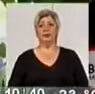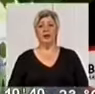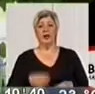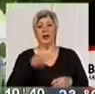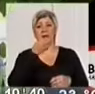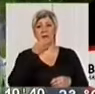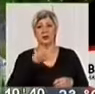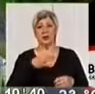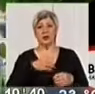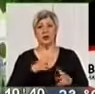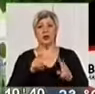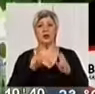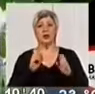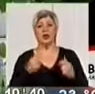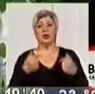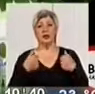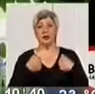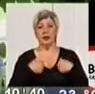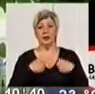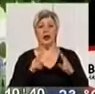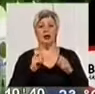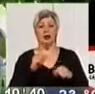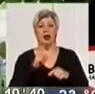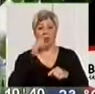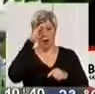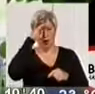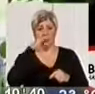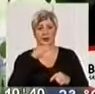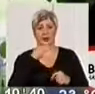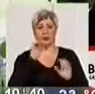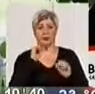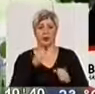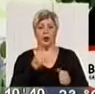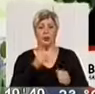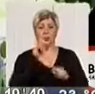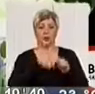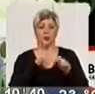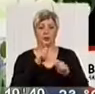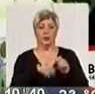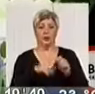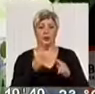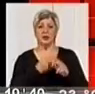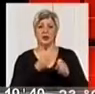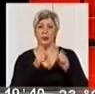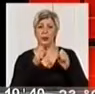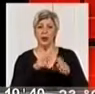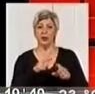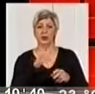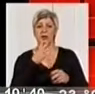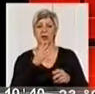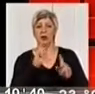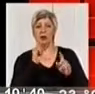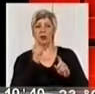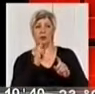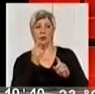как я, как родитель, могу проверить безопасность своего ребенка при нахождении его в летнем лагере?